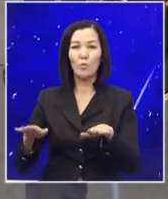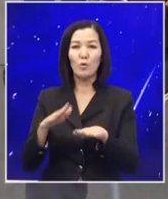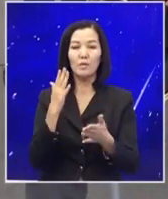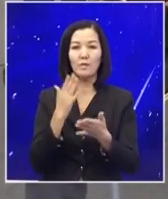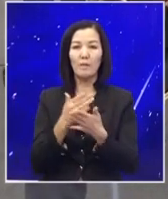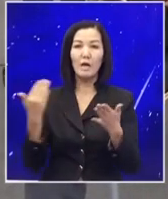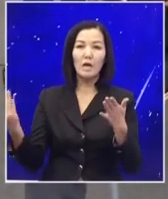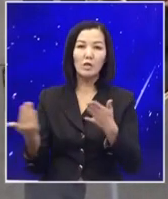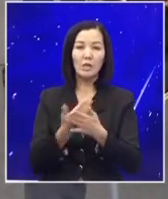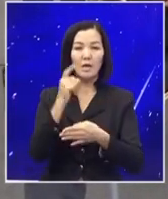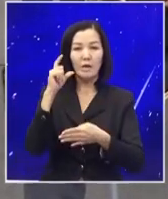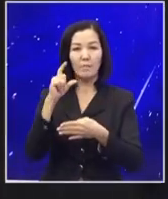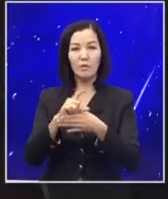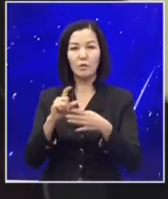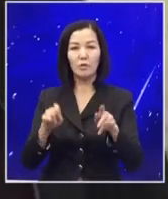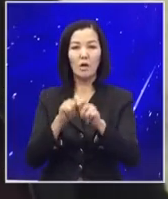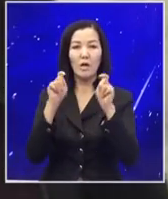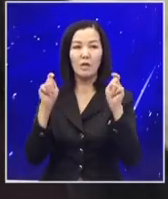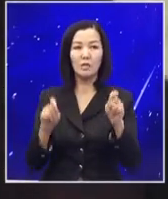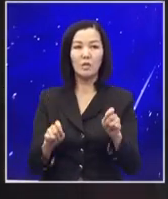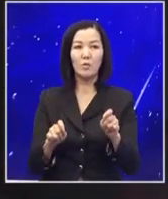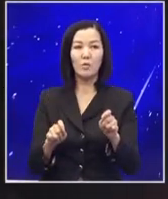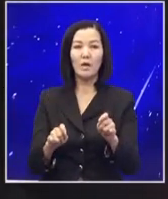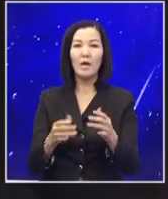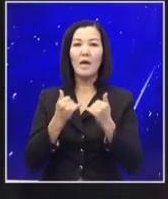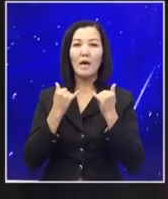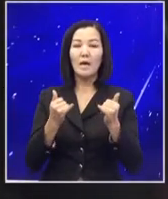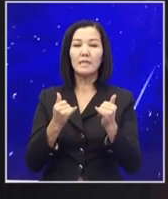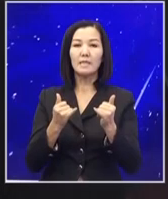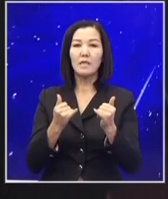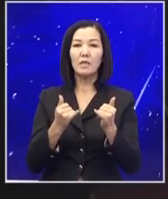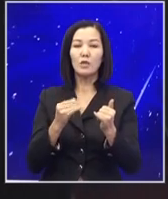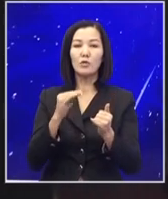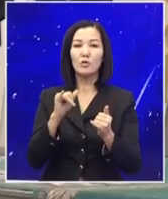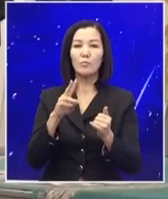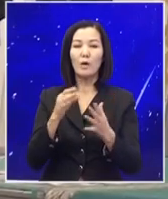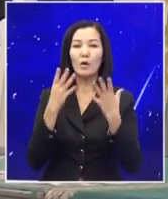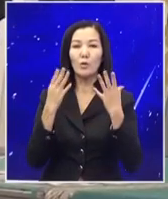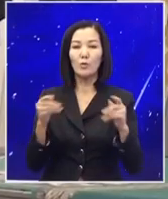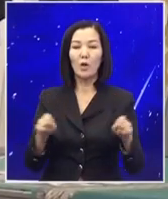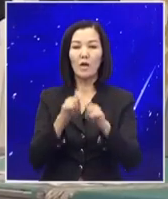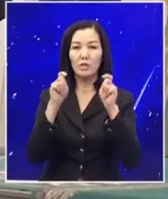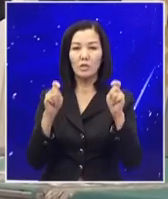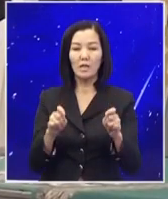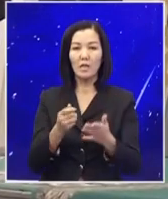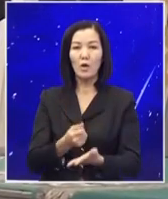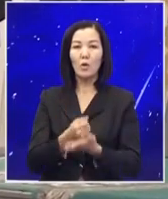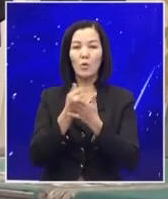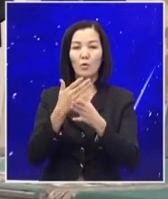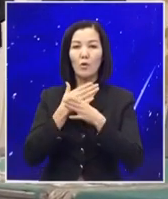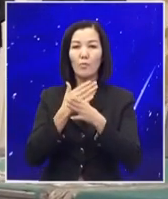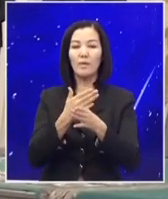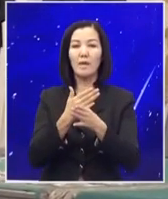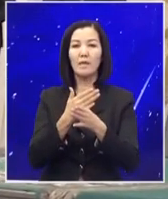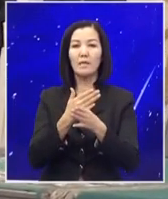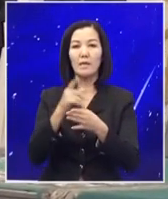Жаңа құлшылық орнының ашылуы күндердің султаны қасиетті жұмамен тұспа-тұс келді. Сауабы молыске қолдау білдіріп,